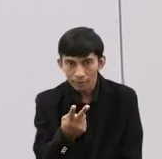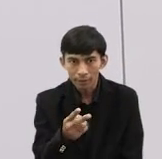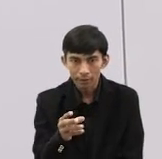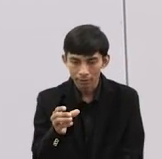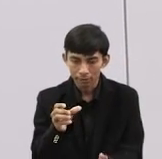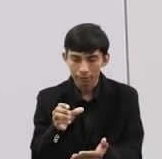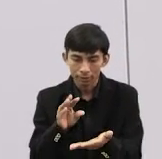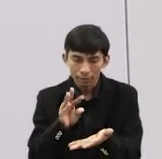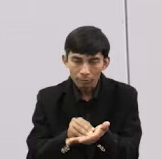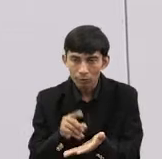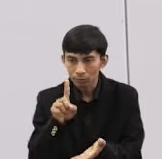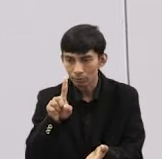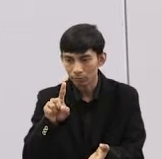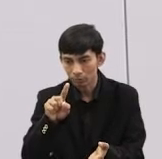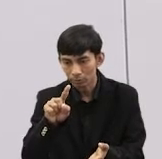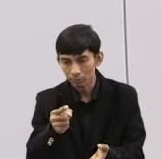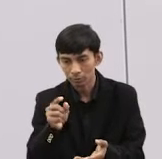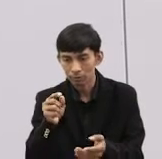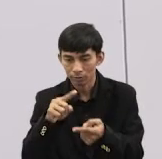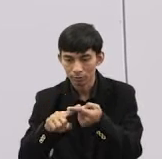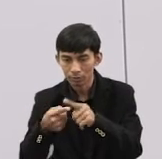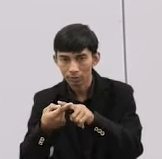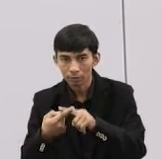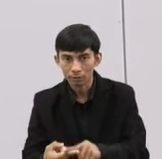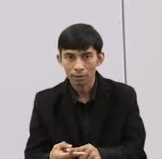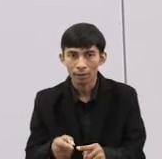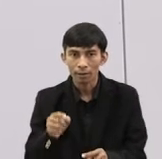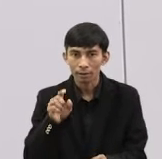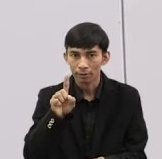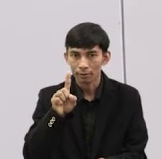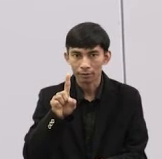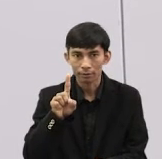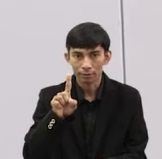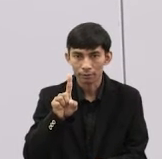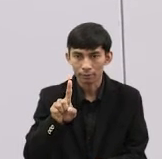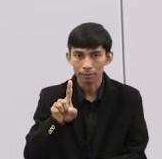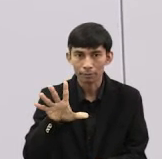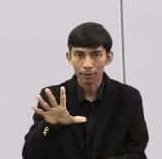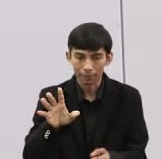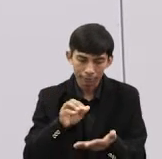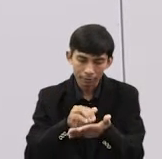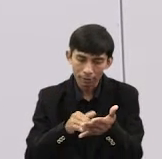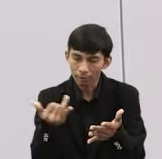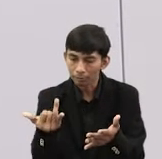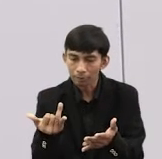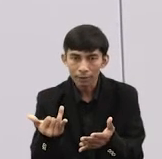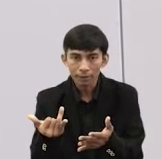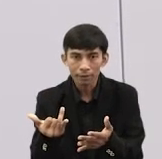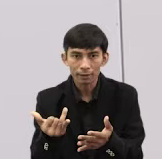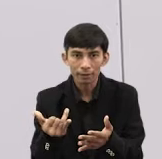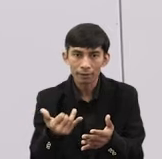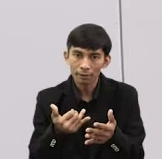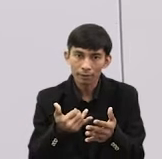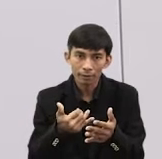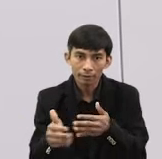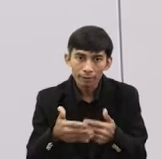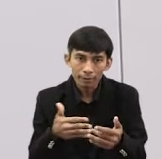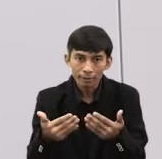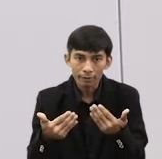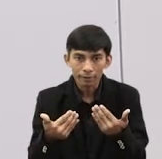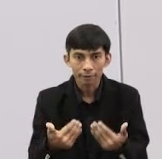phía dưỡng đọc pram đọc pram phì bàn hai rừng nâng đọc cao đấy con chà cứ con ai đọc bàn